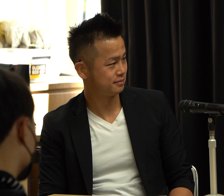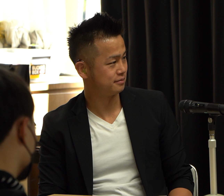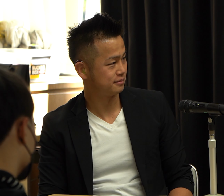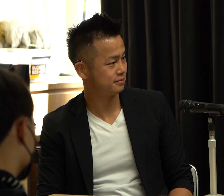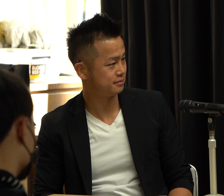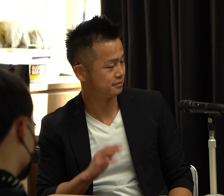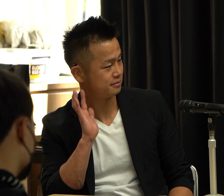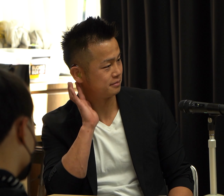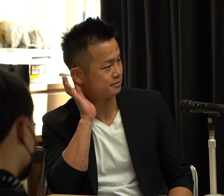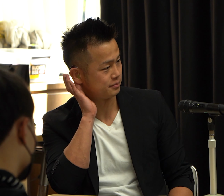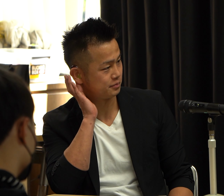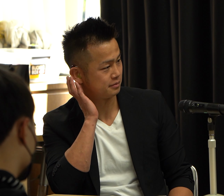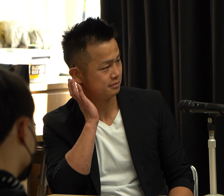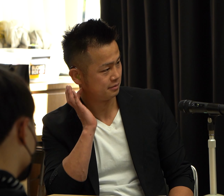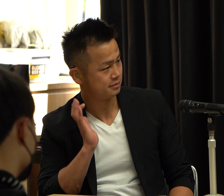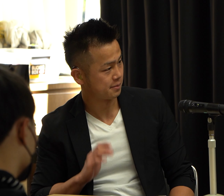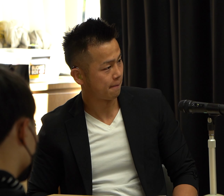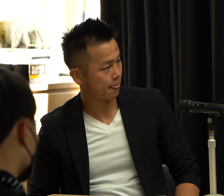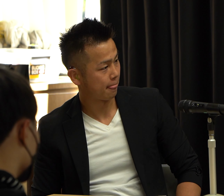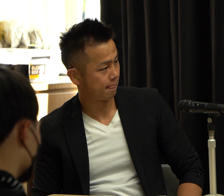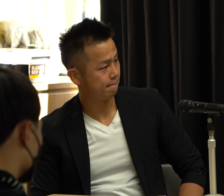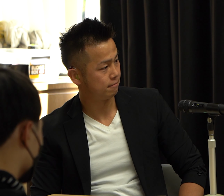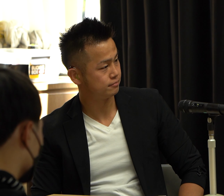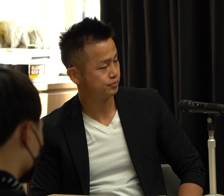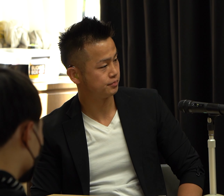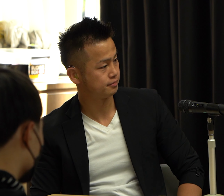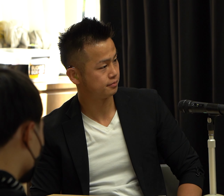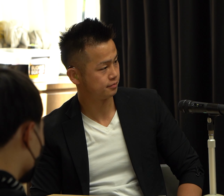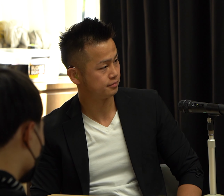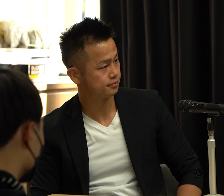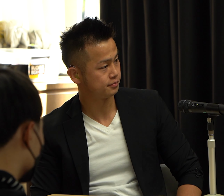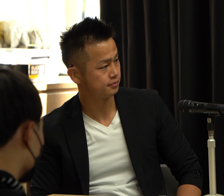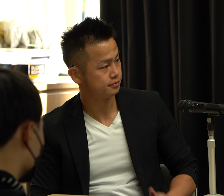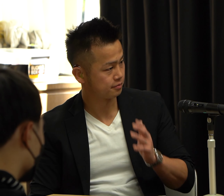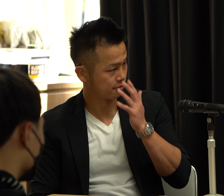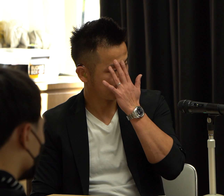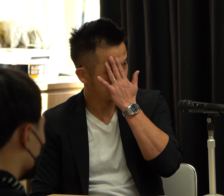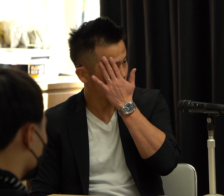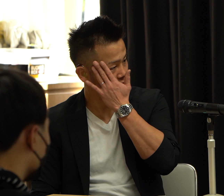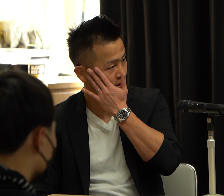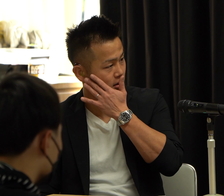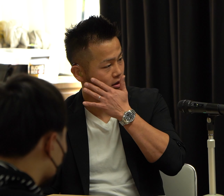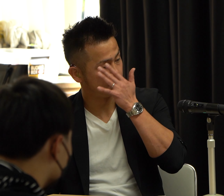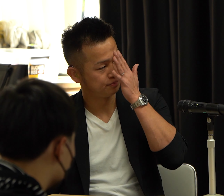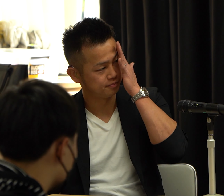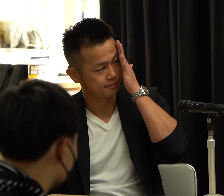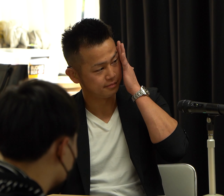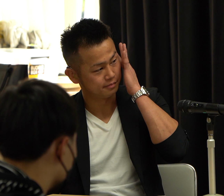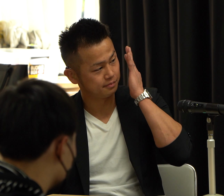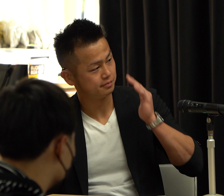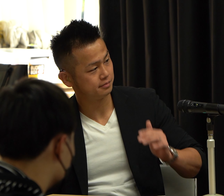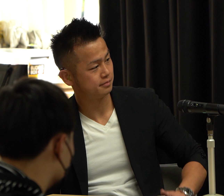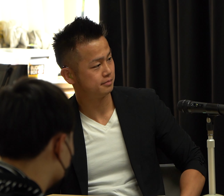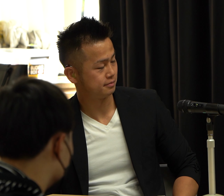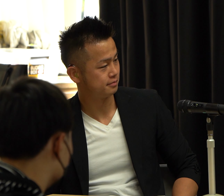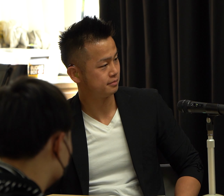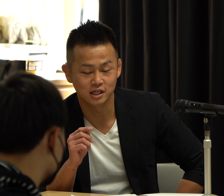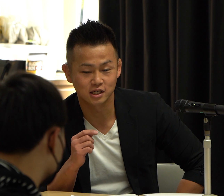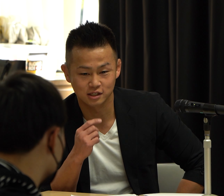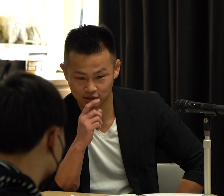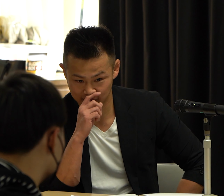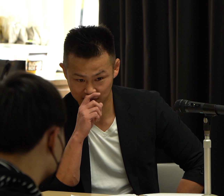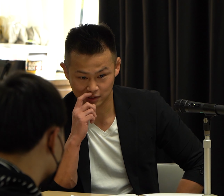経験もされたかと思いますが、郷秀さんはどのようにご自身の障害を受け入れられたのでしょう